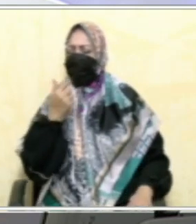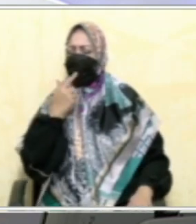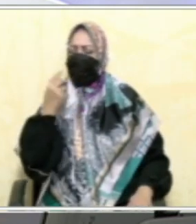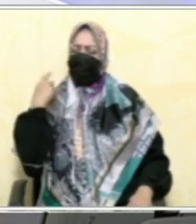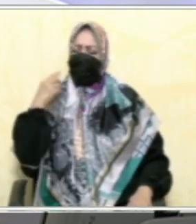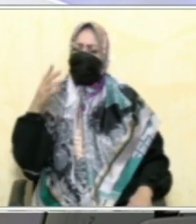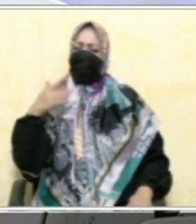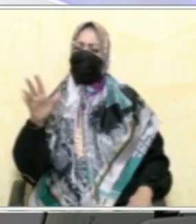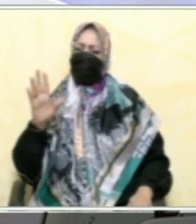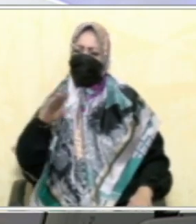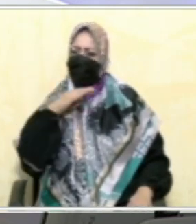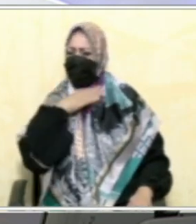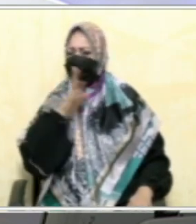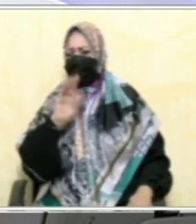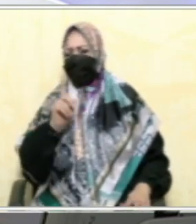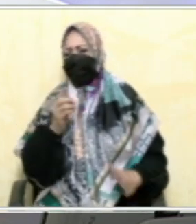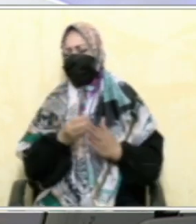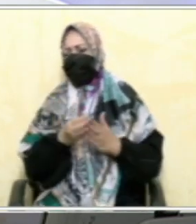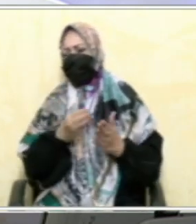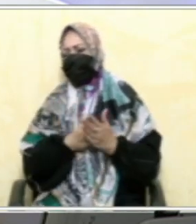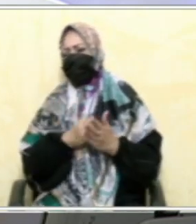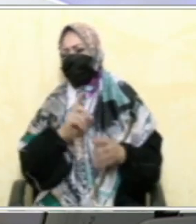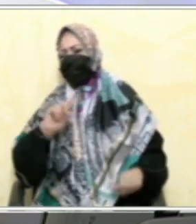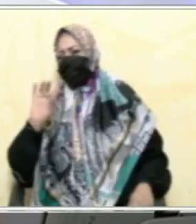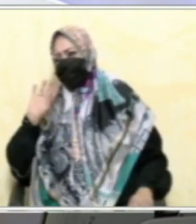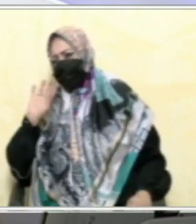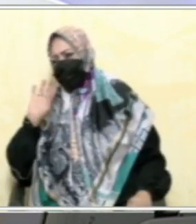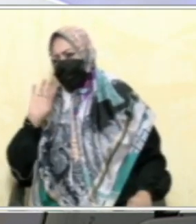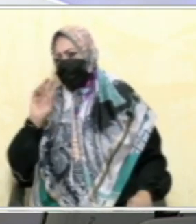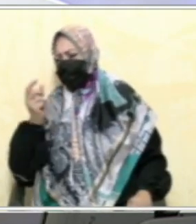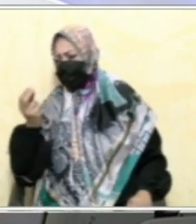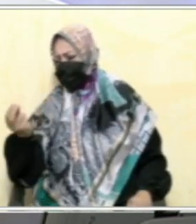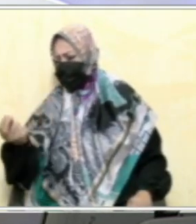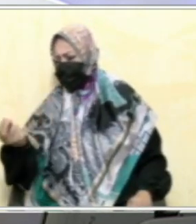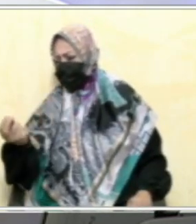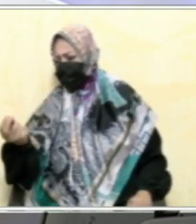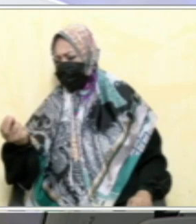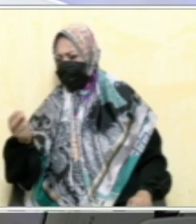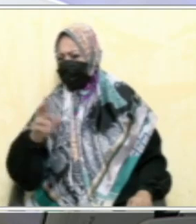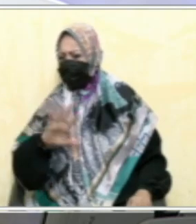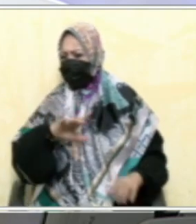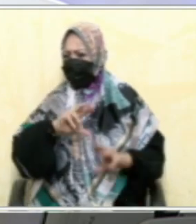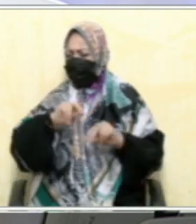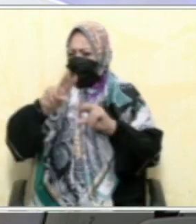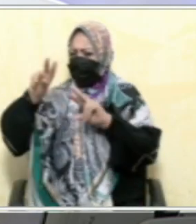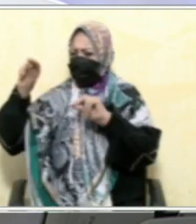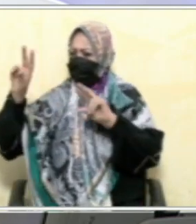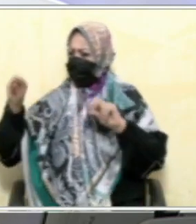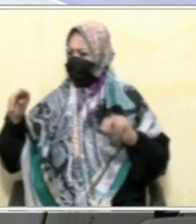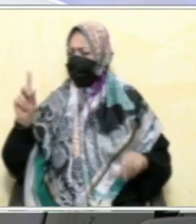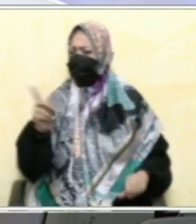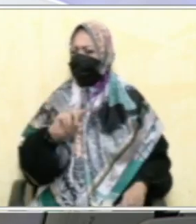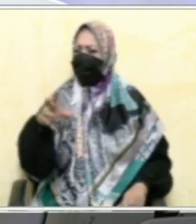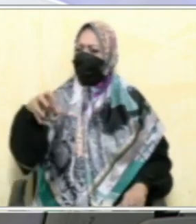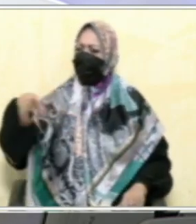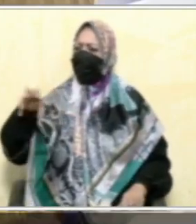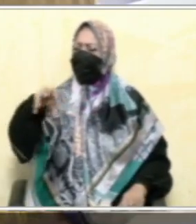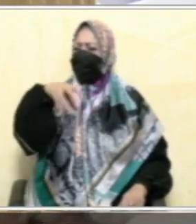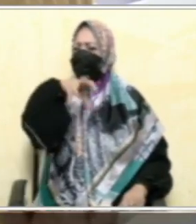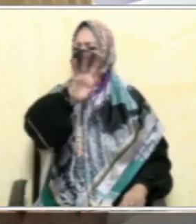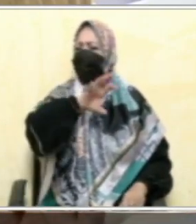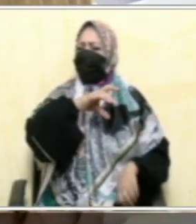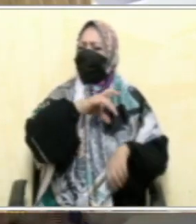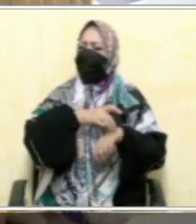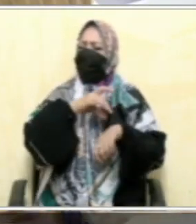أسألوا الدكاترة البيطريين، الحبة هذه أغلبها تجي منيش؟ من نوع معين من العلفة، وهي يعني